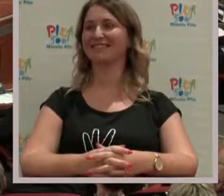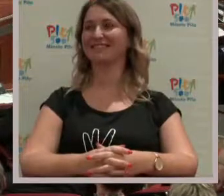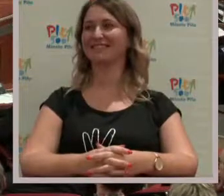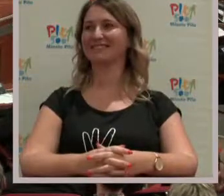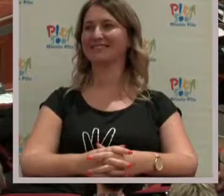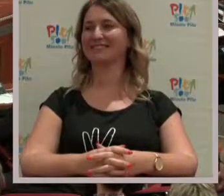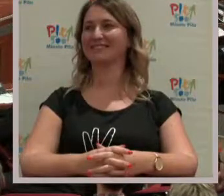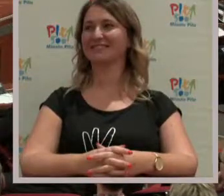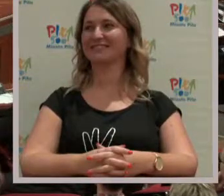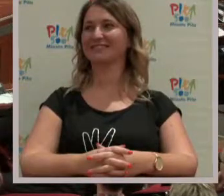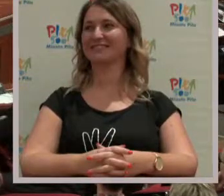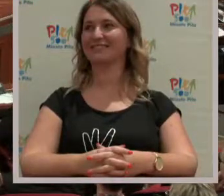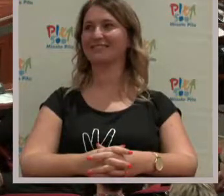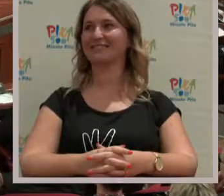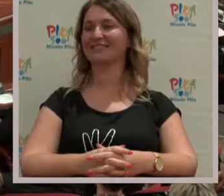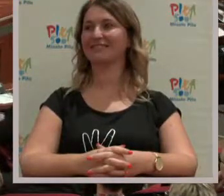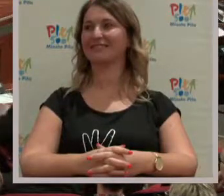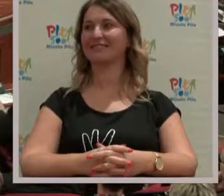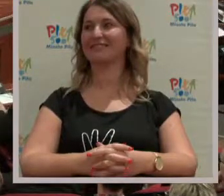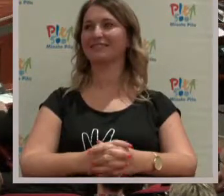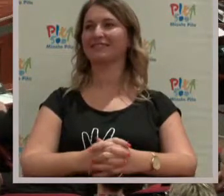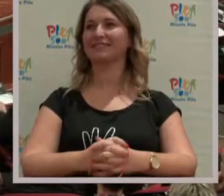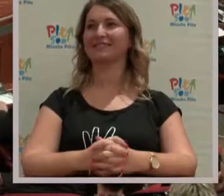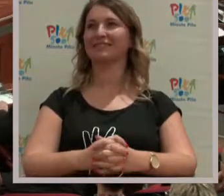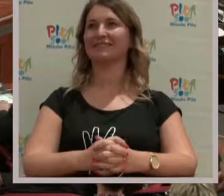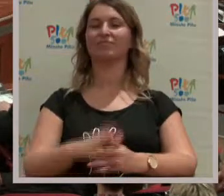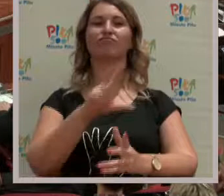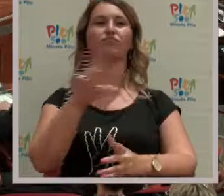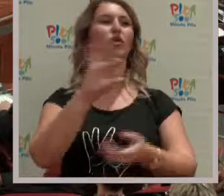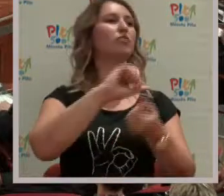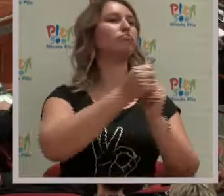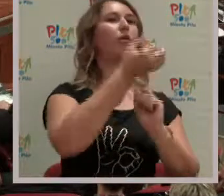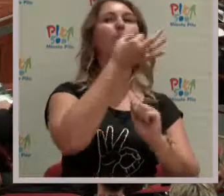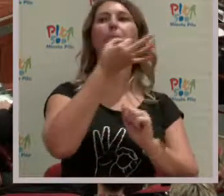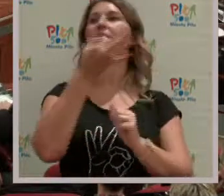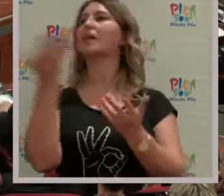Szanowni państwo, bardzo proszę. Czy ktoś z panów radnych chciałby zabrać głos? Czy są jakieś zgłoszenia z sali?